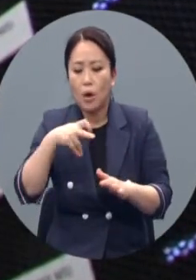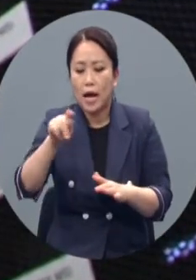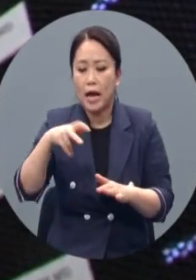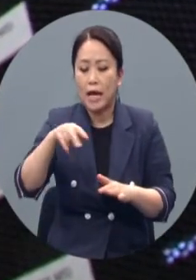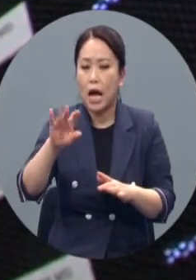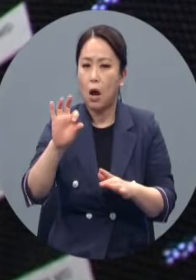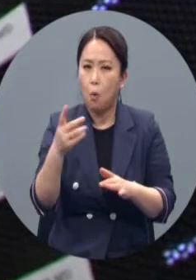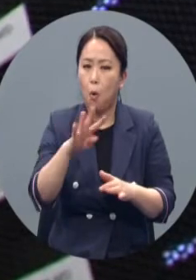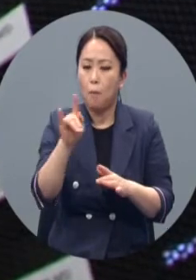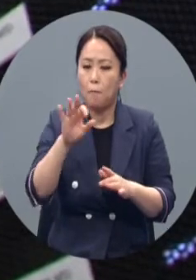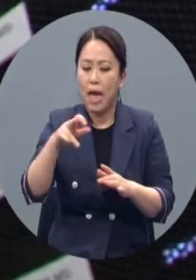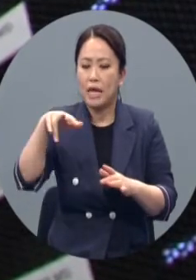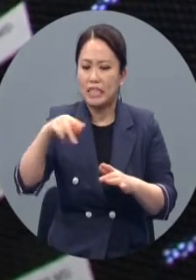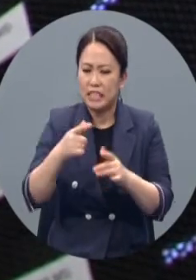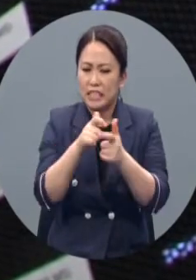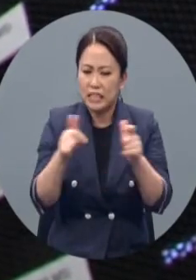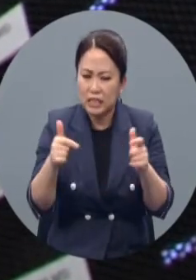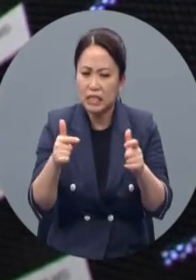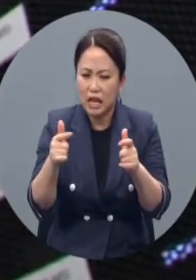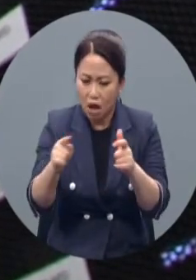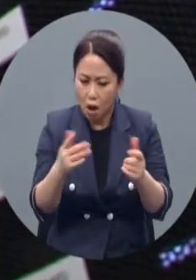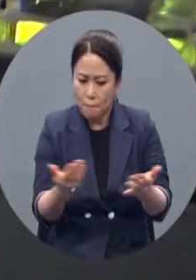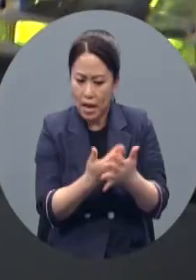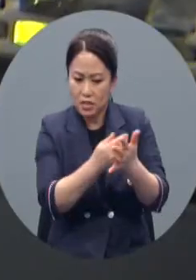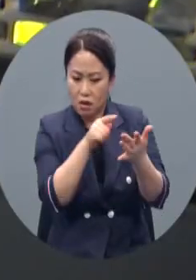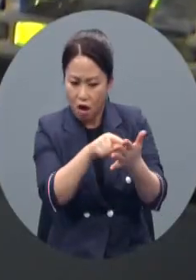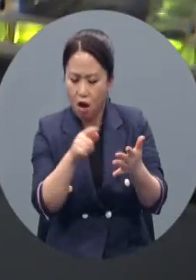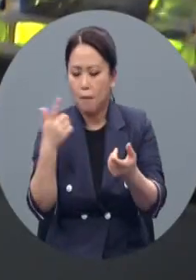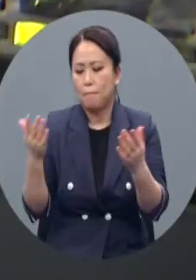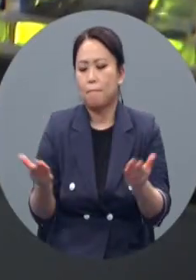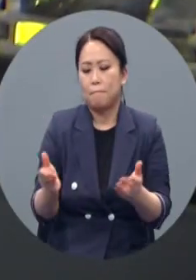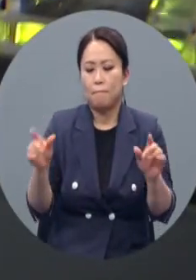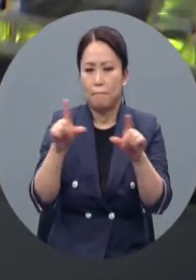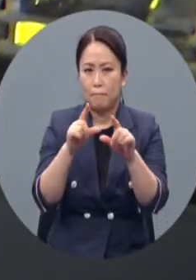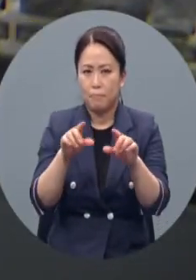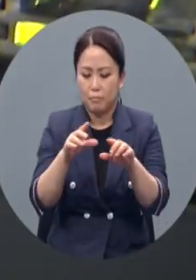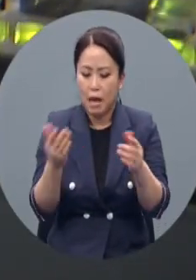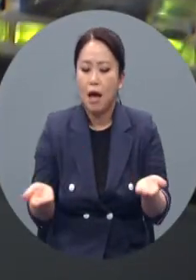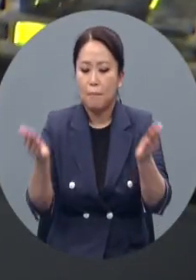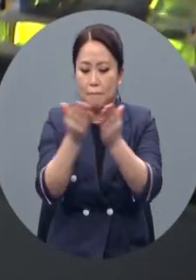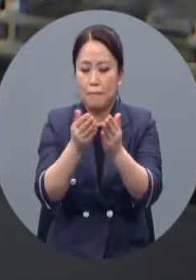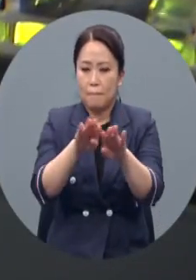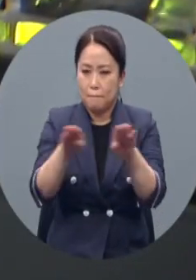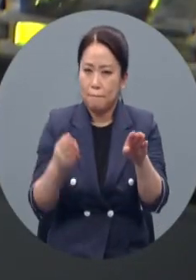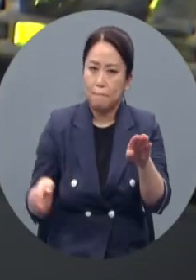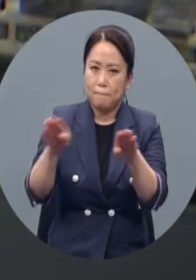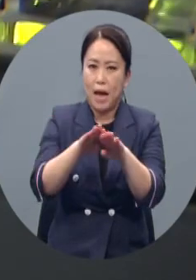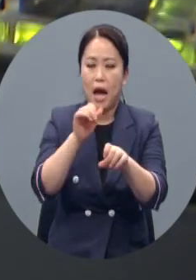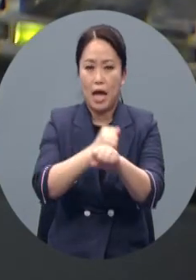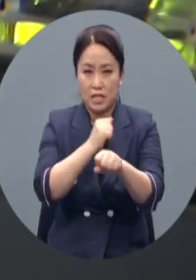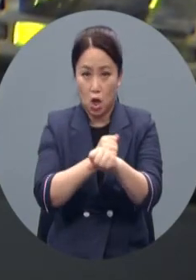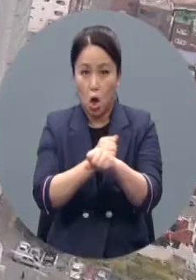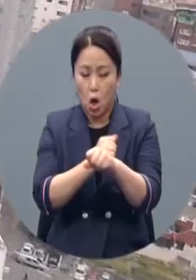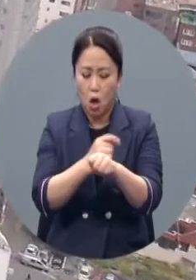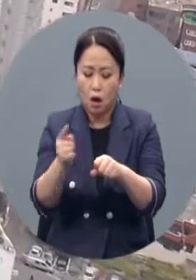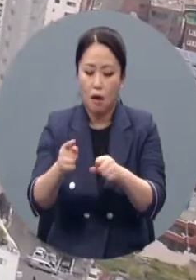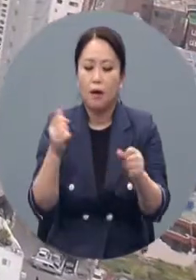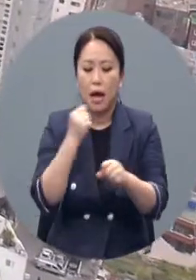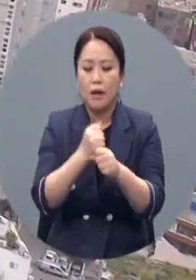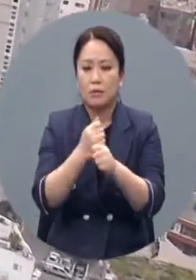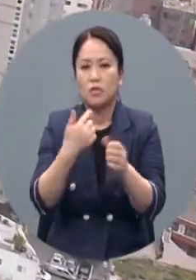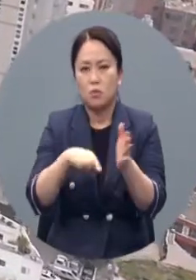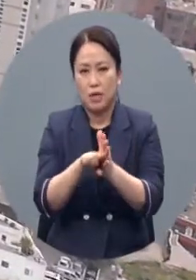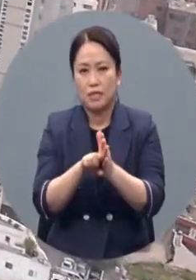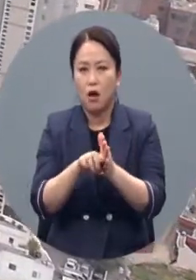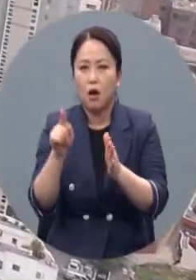전문은행의 공세에서 살아남기 위해서입니다. 무엇보다 변화의 속도가 중요하겠지만 한편으로 기존 고객과 고유 업무가 있기